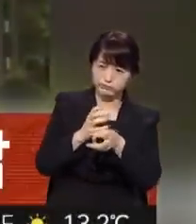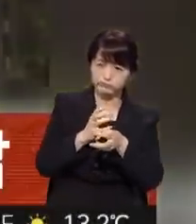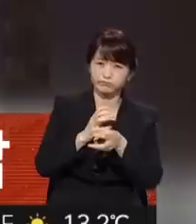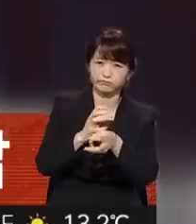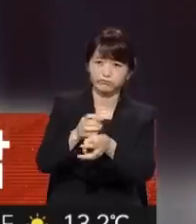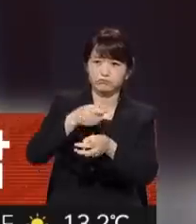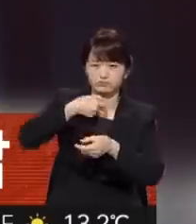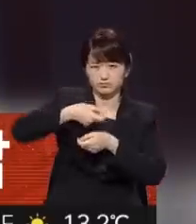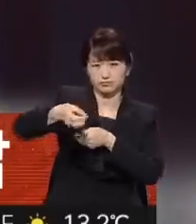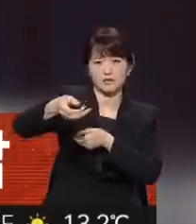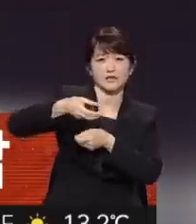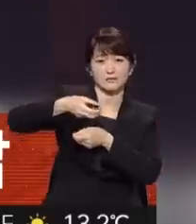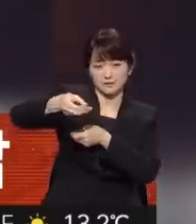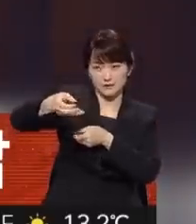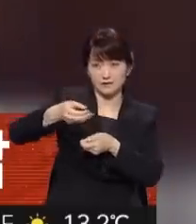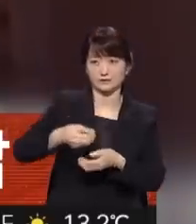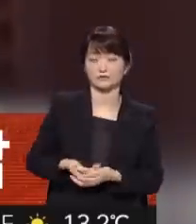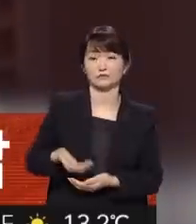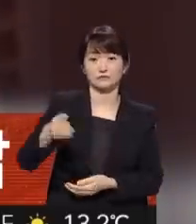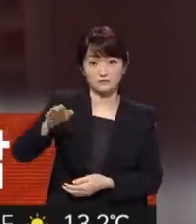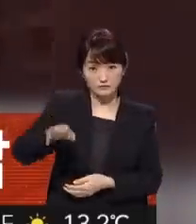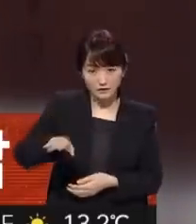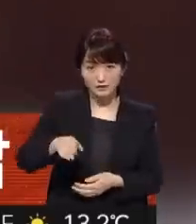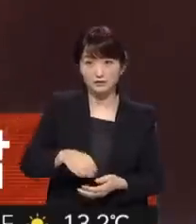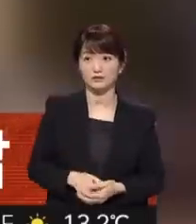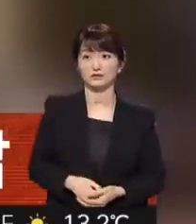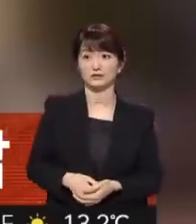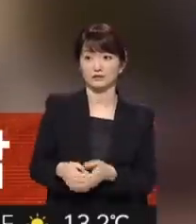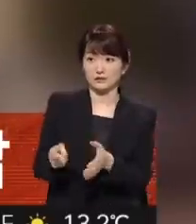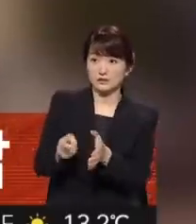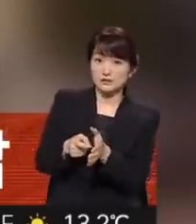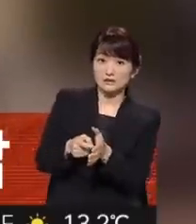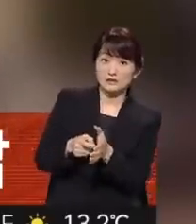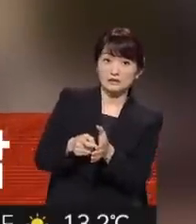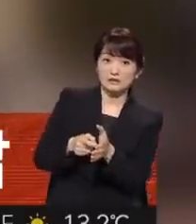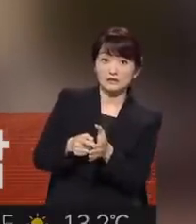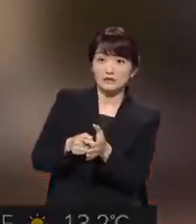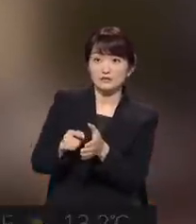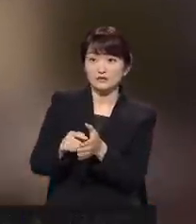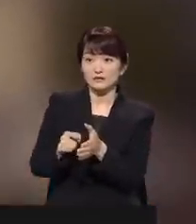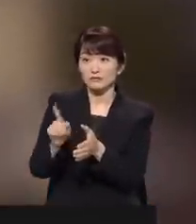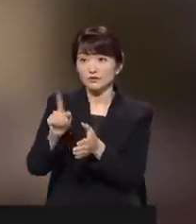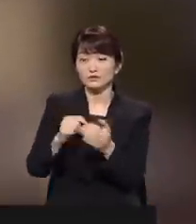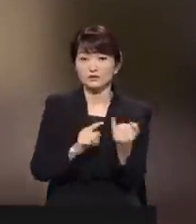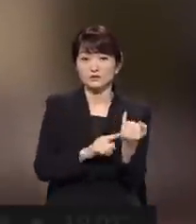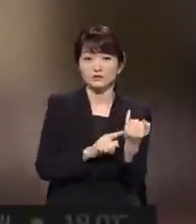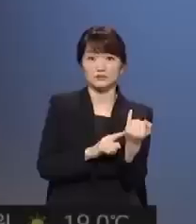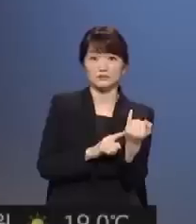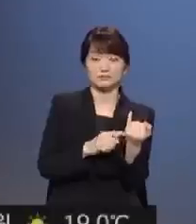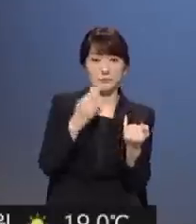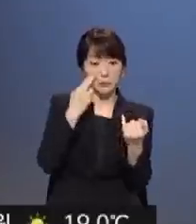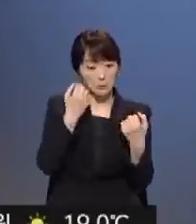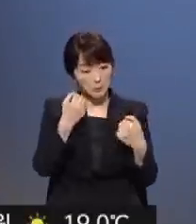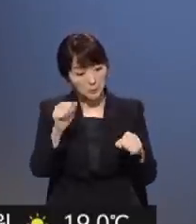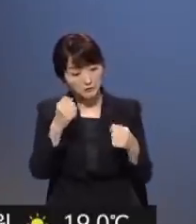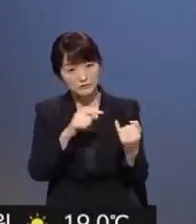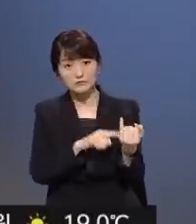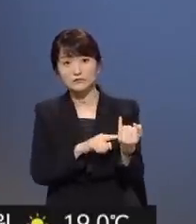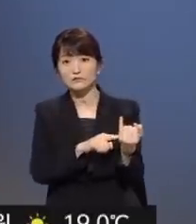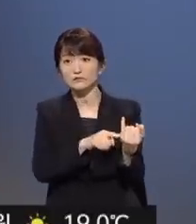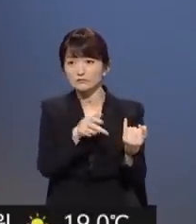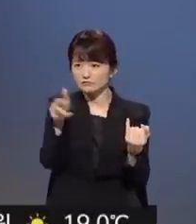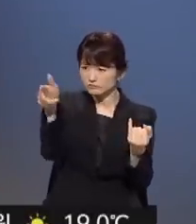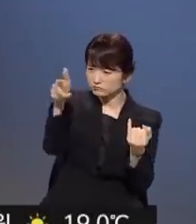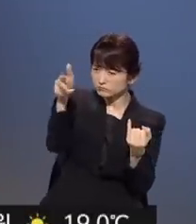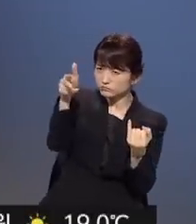화재를 진압을 하고 있습니다. 자, 근데 이 긴급한 화재 현장 앞에서 한 여성이 춤을 추고 있어요. 네? 그리고 그걸